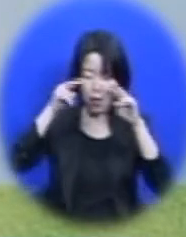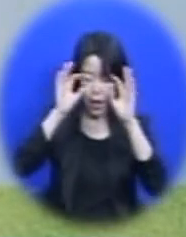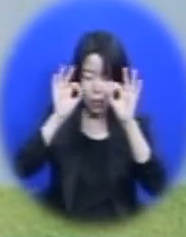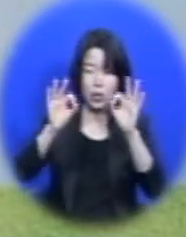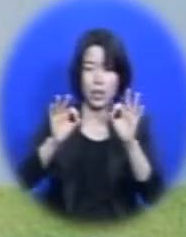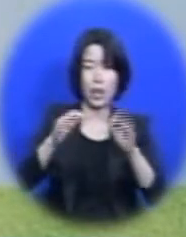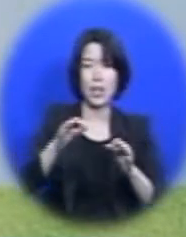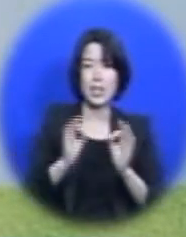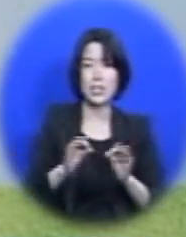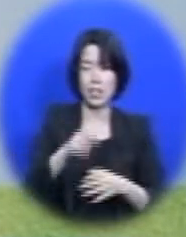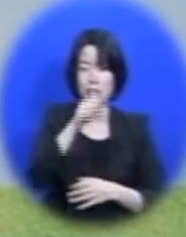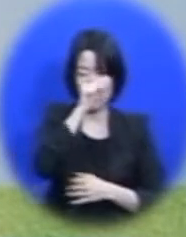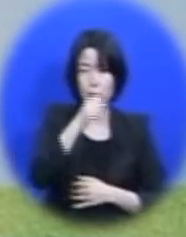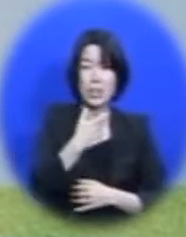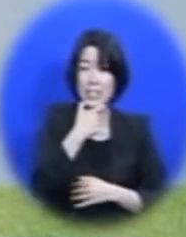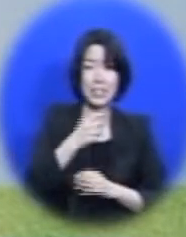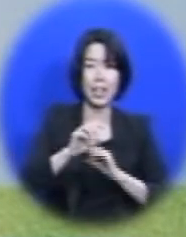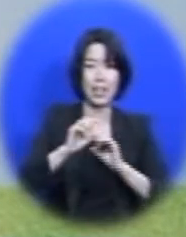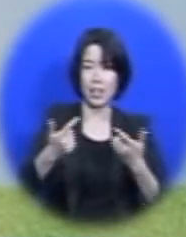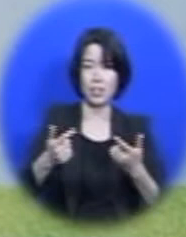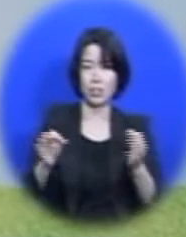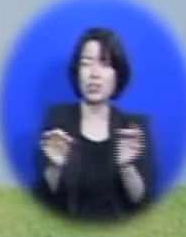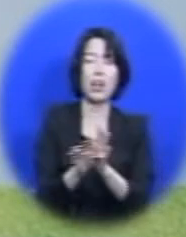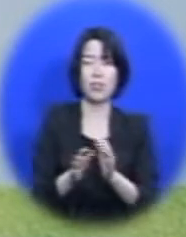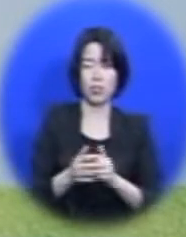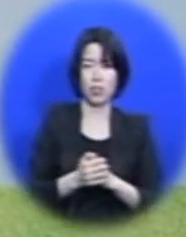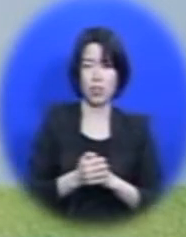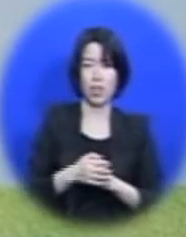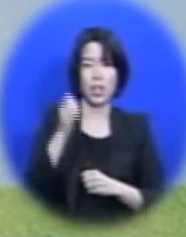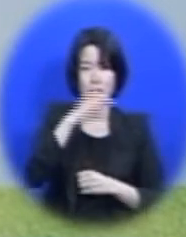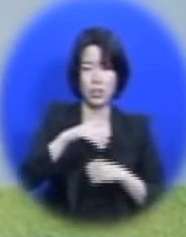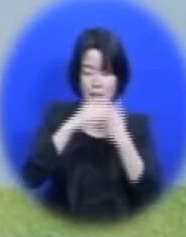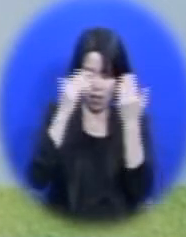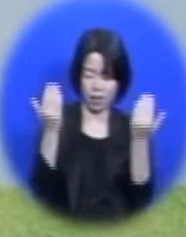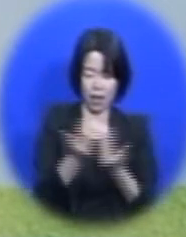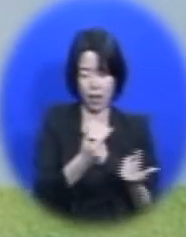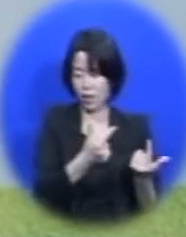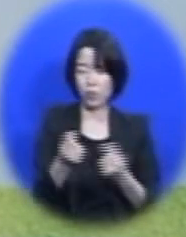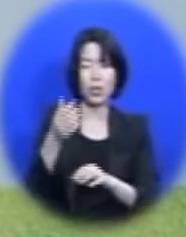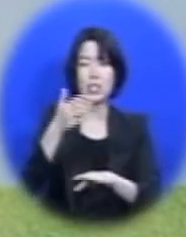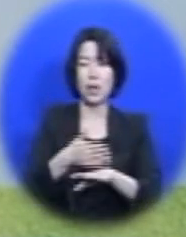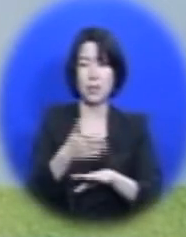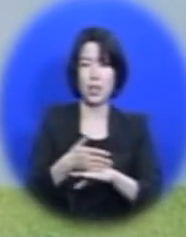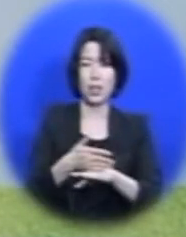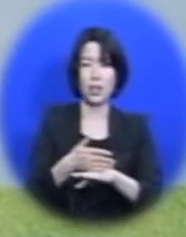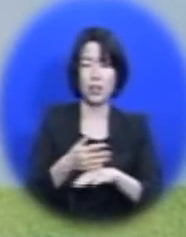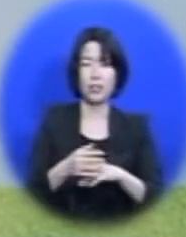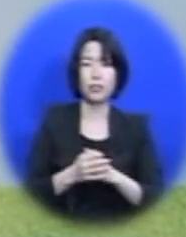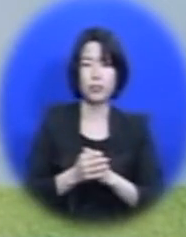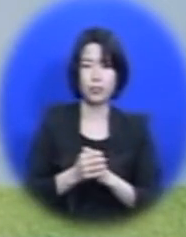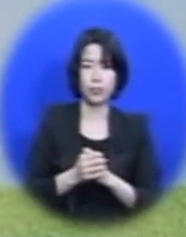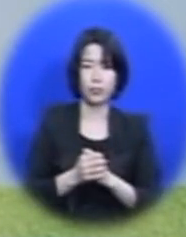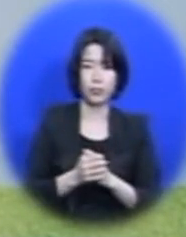바라보니까 이제는 좋다, 싫다가 없어졌어요. 그냥 다 감사한 겁니다.